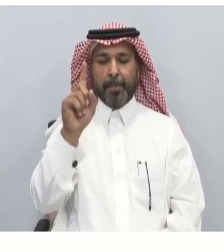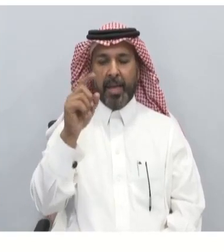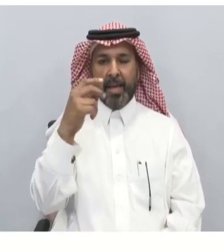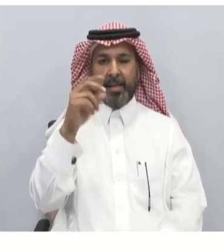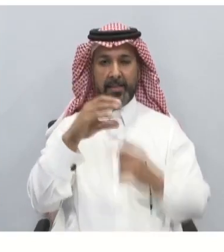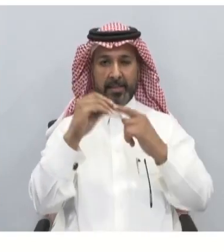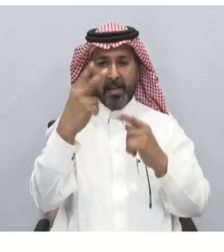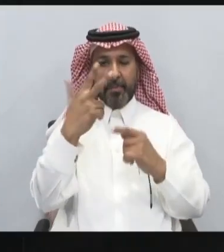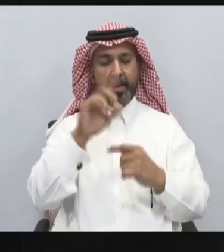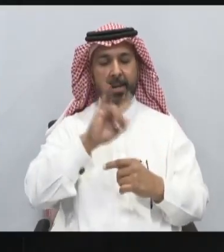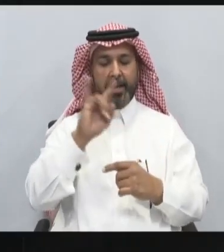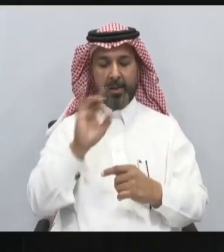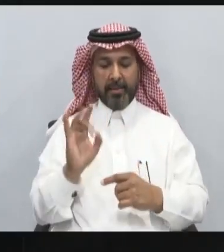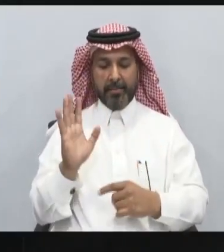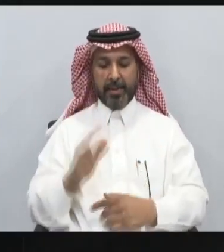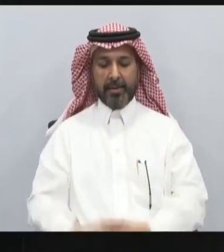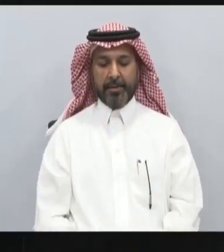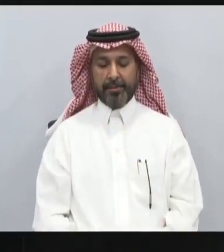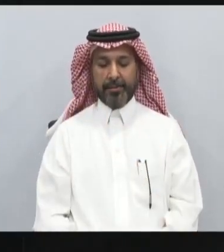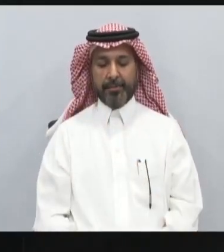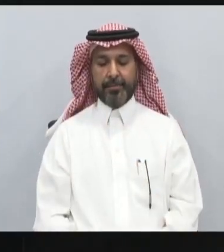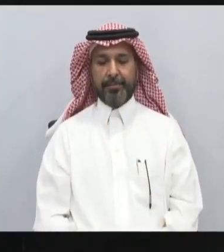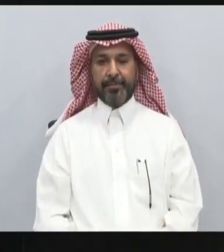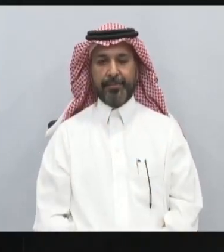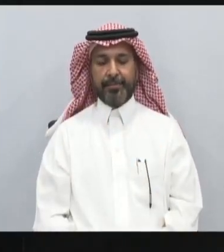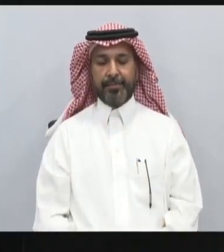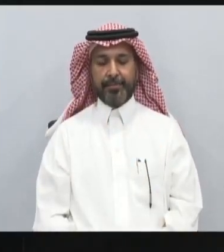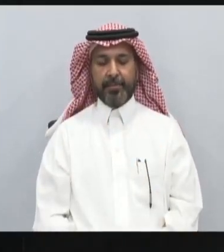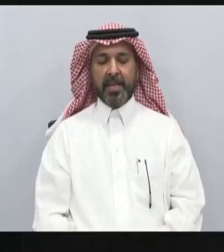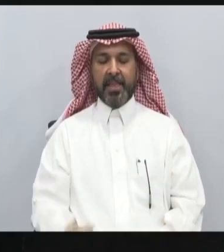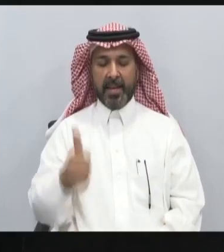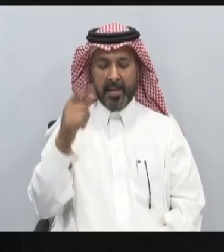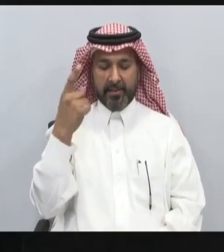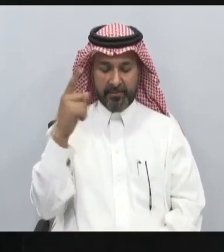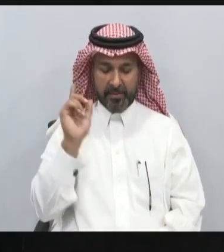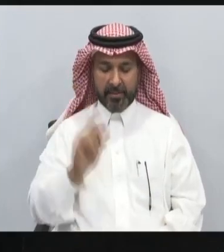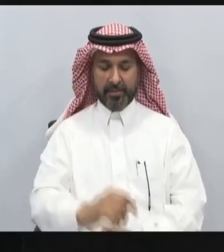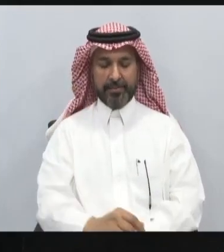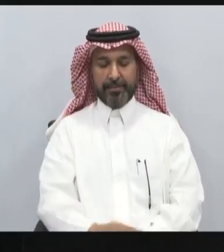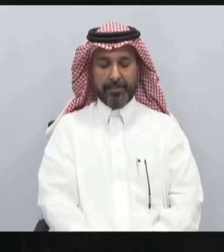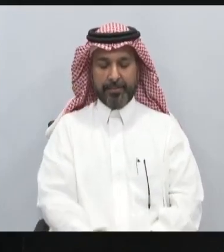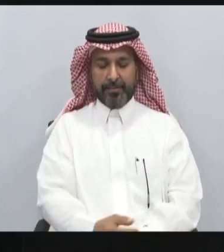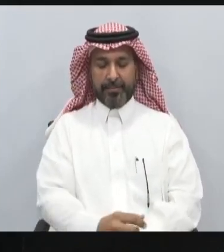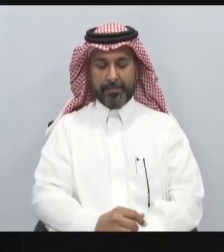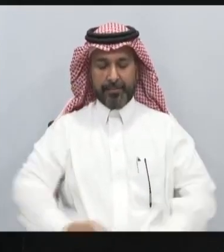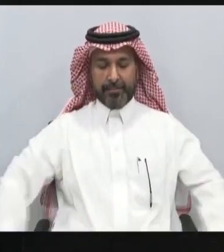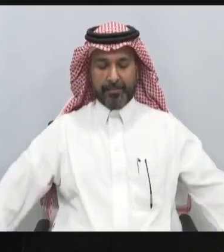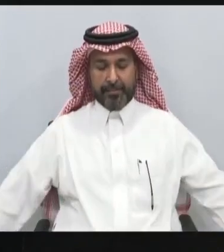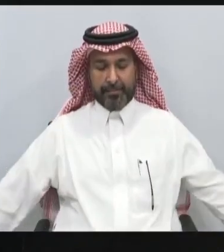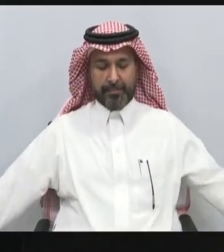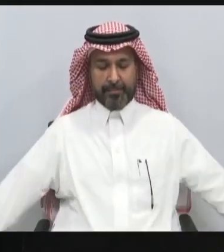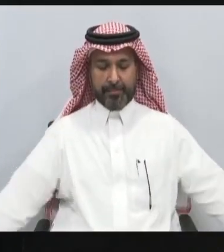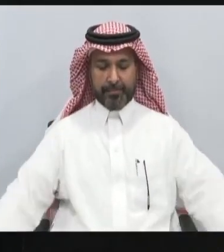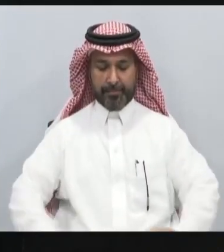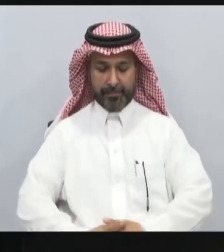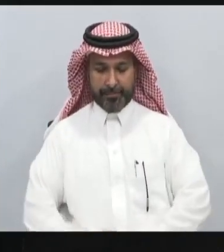بالحد الأول، لقينا متتابعتين تبدأان بنفس الحد الأول، حطينا الحد الثاني وجدنا